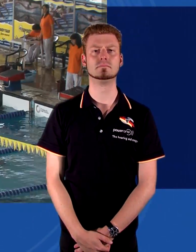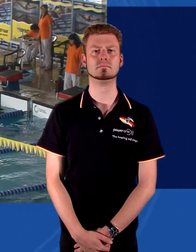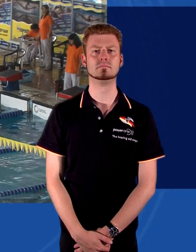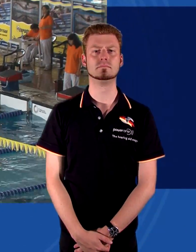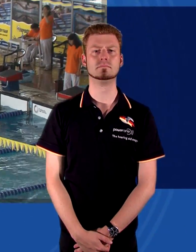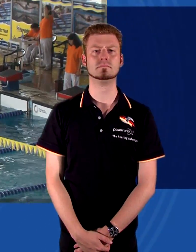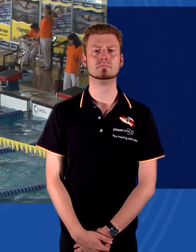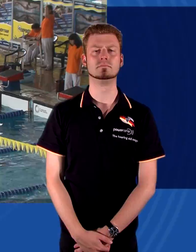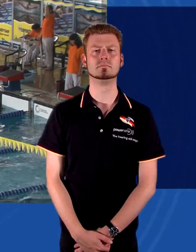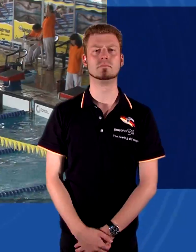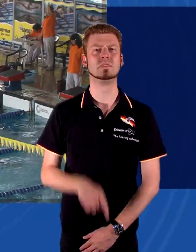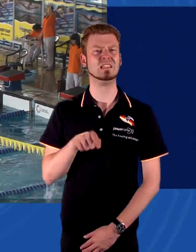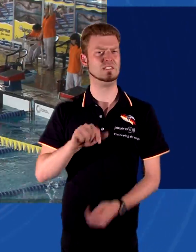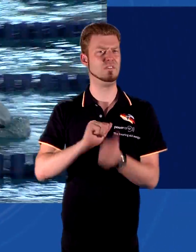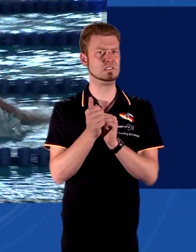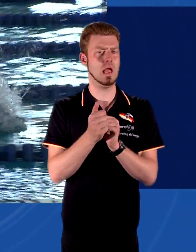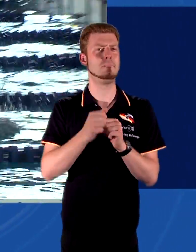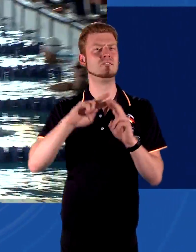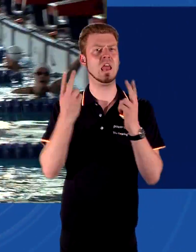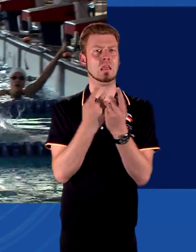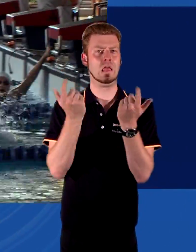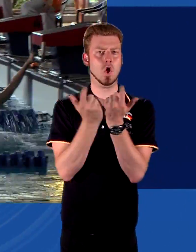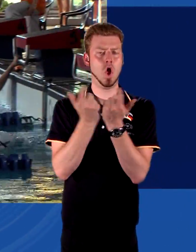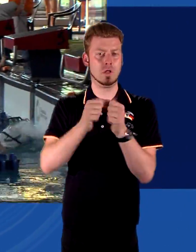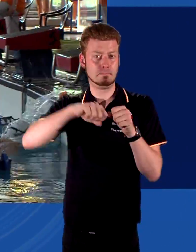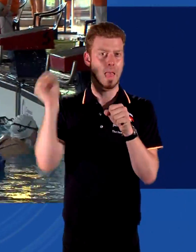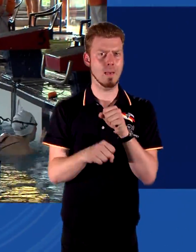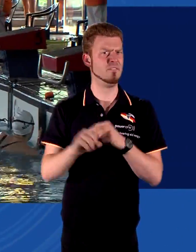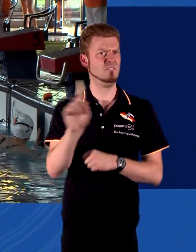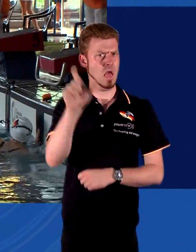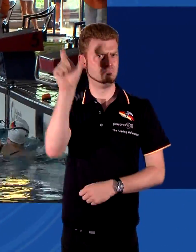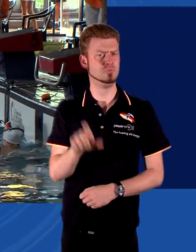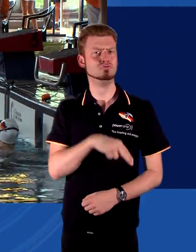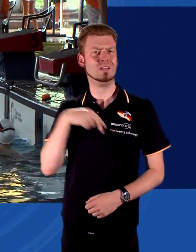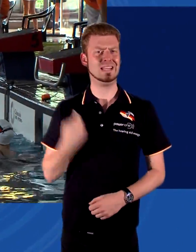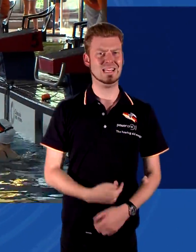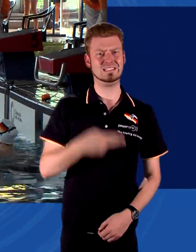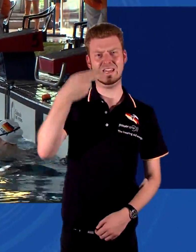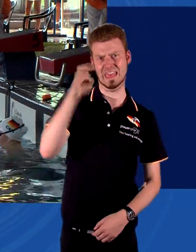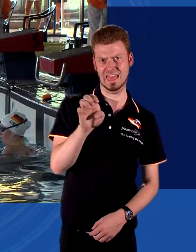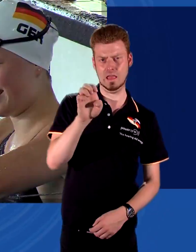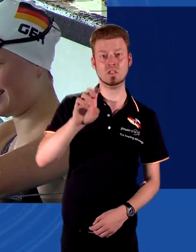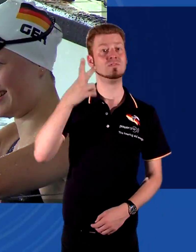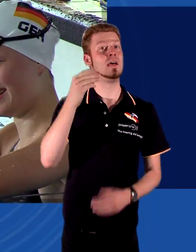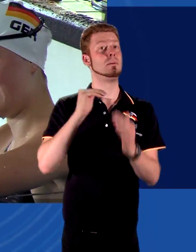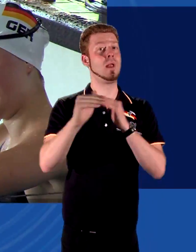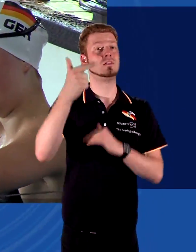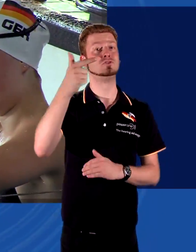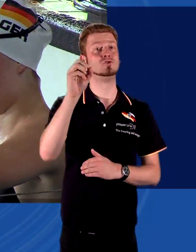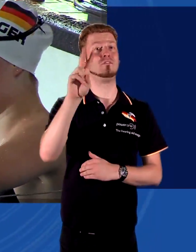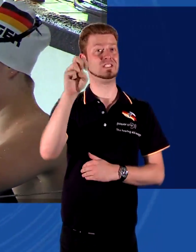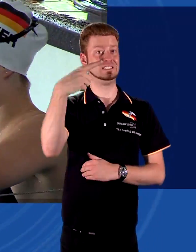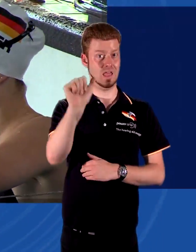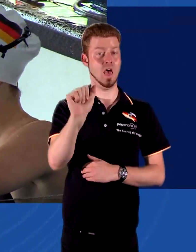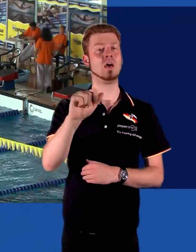5 Minuten, 4 Sekunden und 7 Hundertstel schlug die Chinesin Ke Yu als Erste an. Vor Anna Tovstar aus der Ukraine